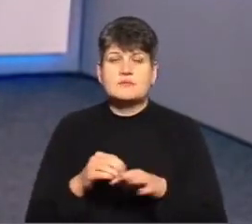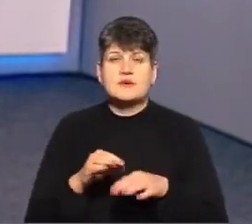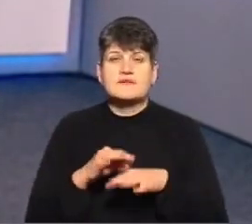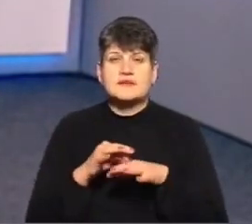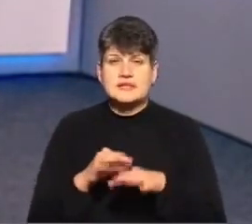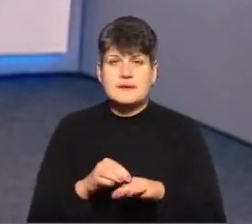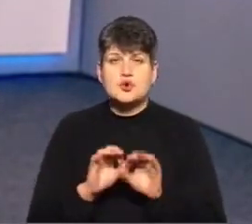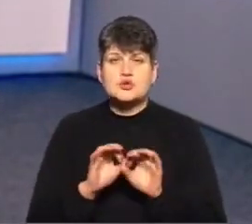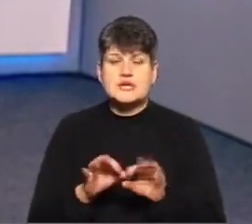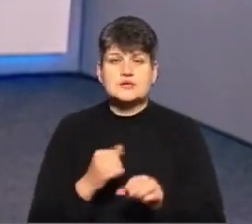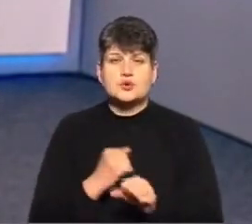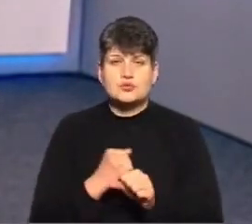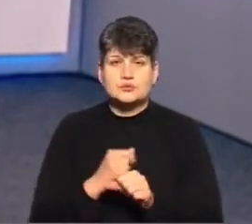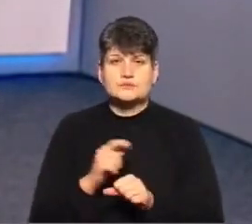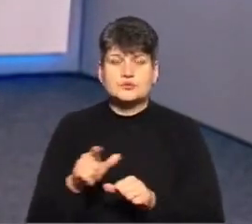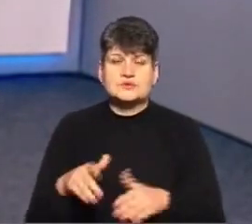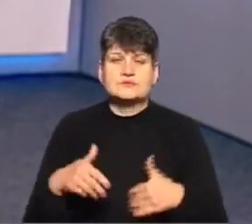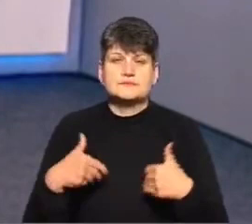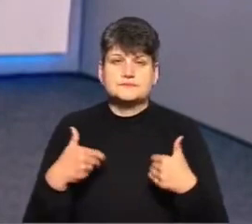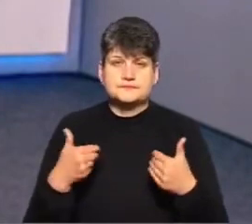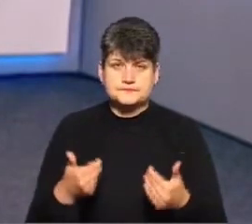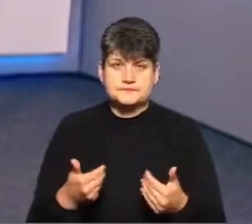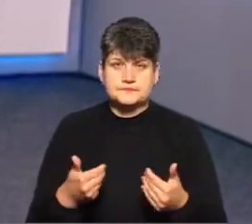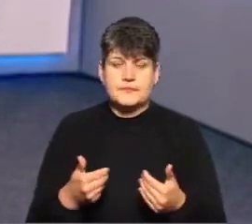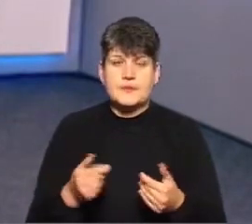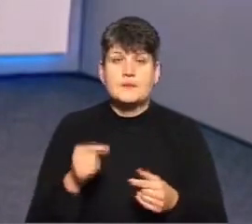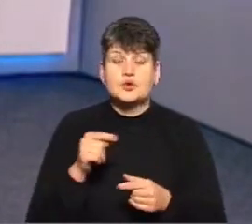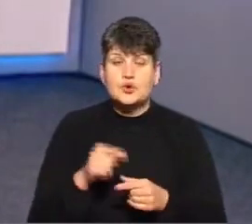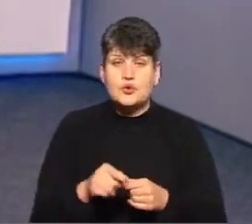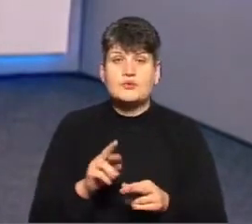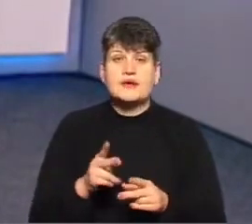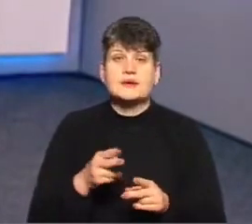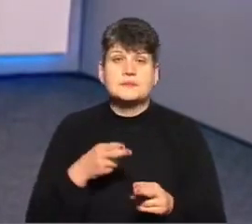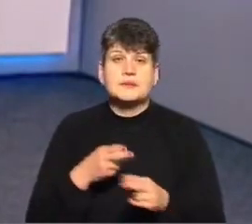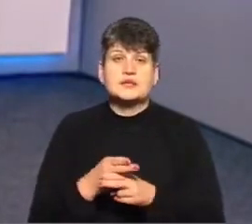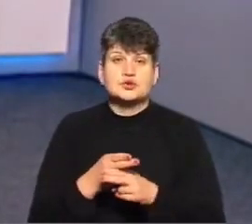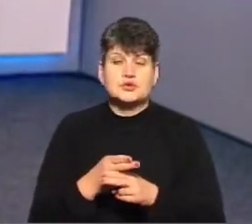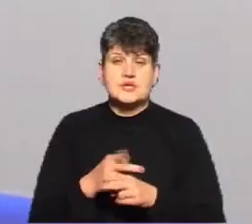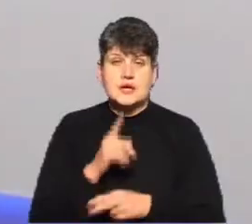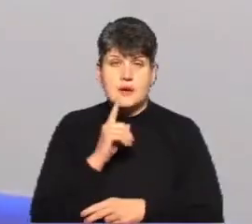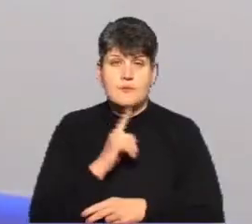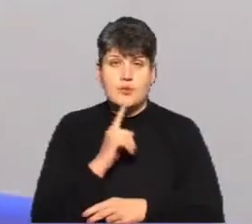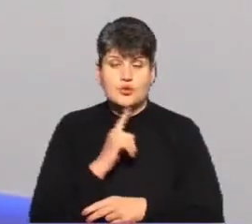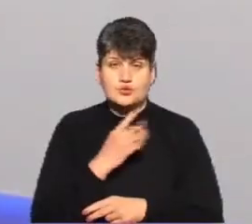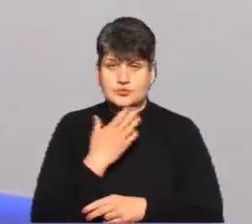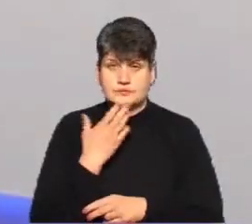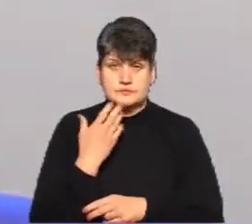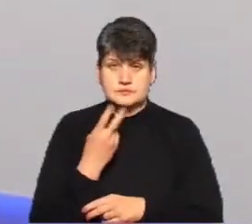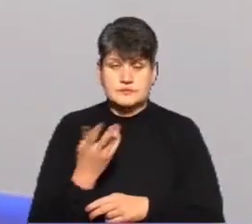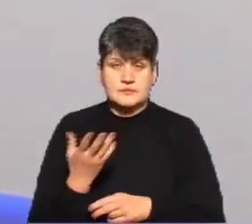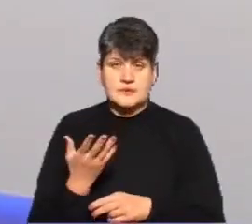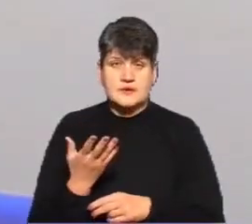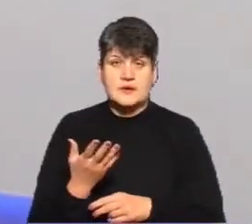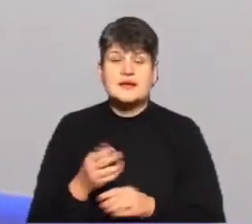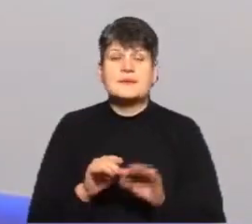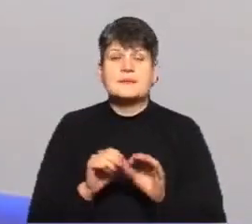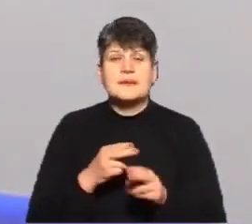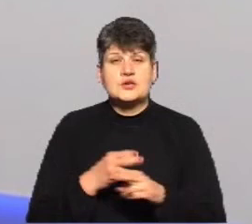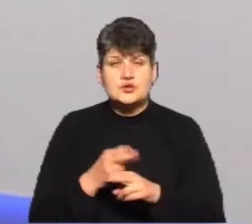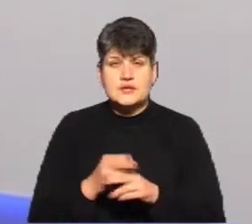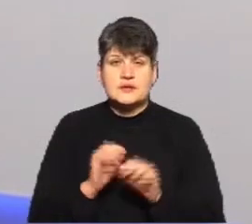мешканці звертаються. По такому, як перешкоджання, поки що ми не бачимо. Перешкоджання я можу розшифрувати, оскільки це є